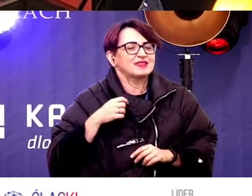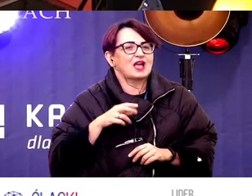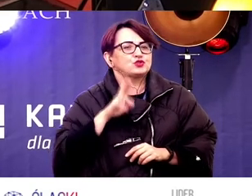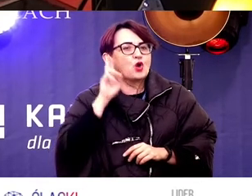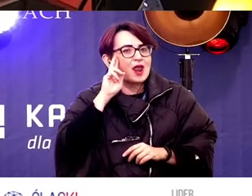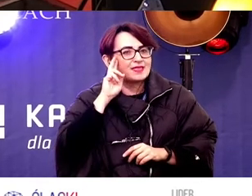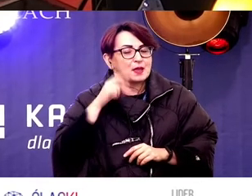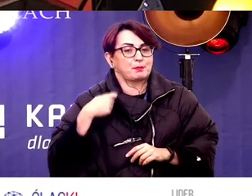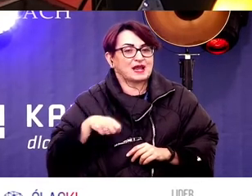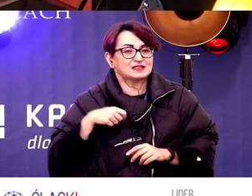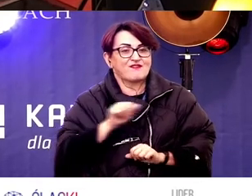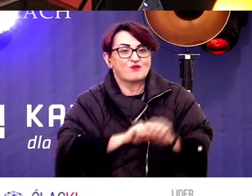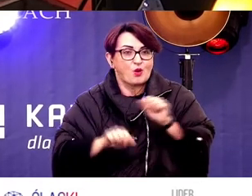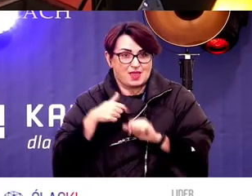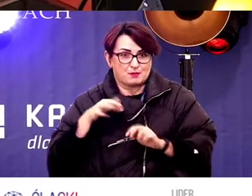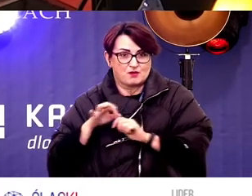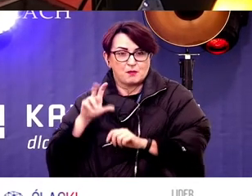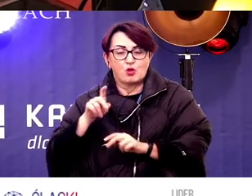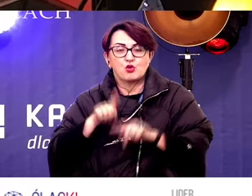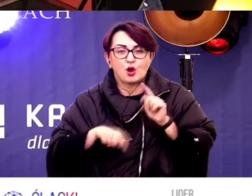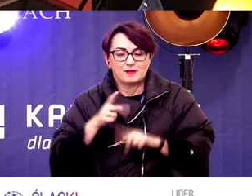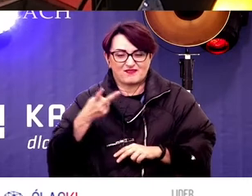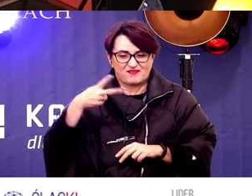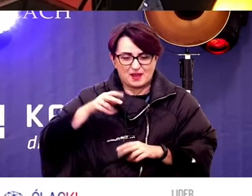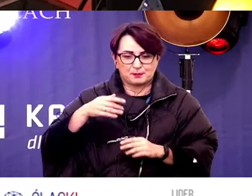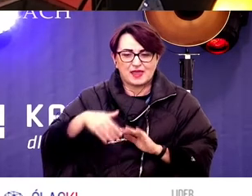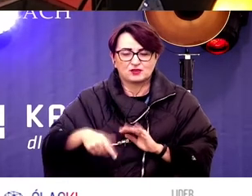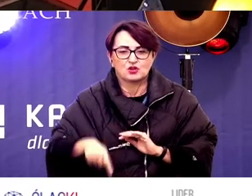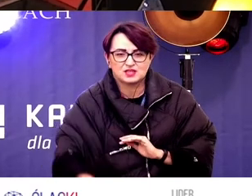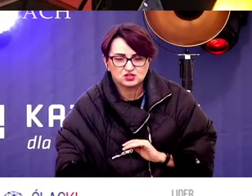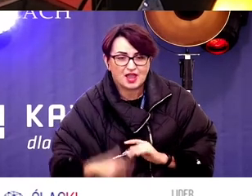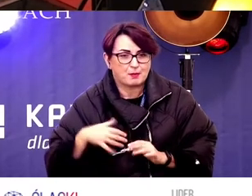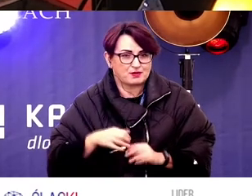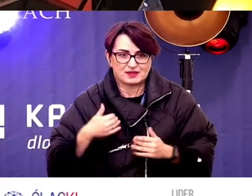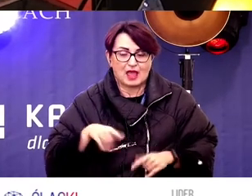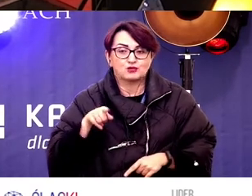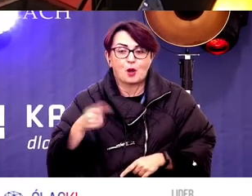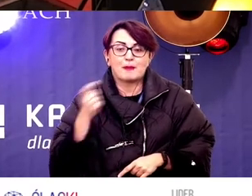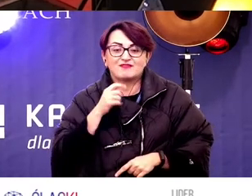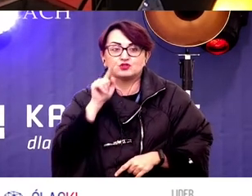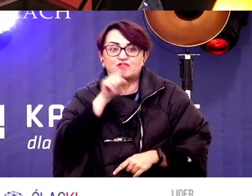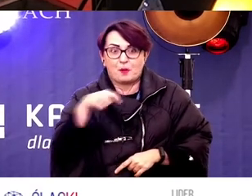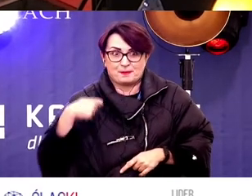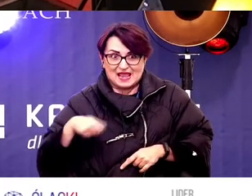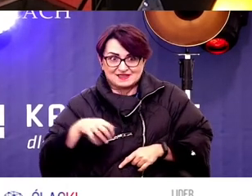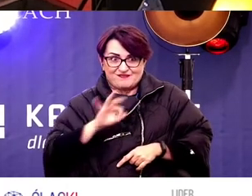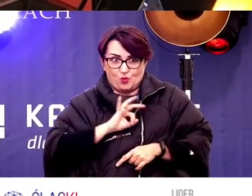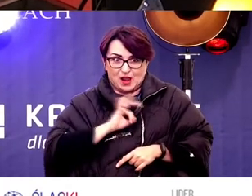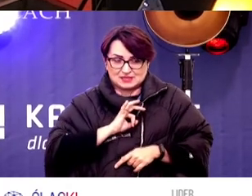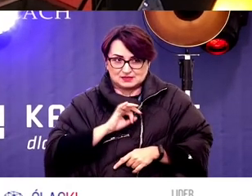cię zaprowadziłem, ponieważ ta normalna to jest dwa piętra niżej i nie chciałem cię prowadzić, więc niestety popsikałem się perfumami prezydenta